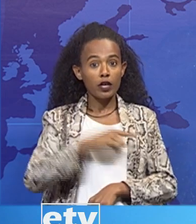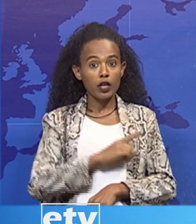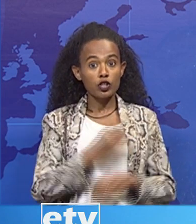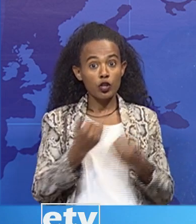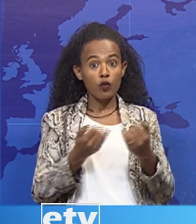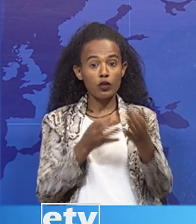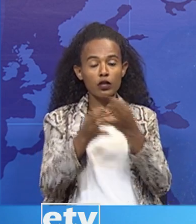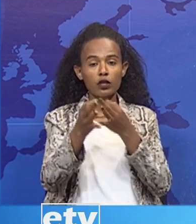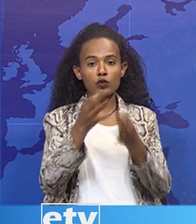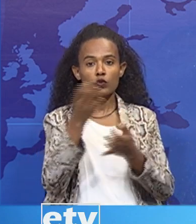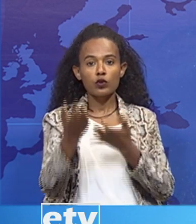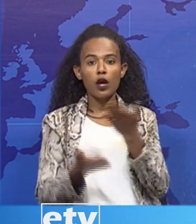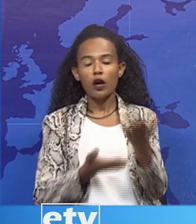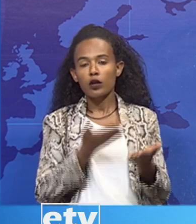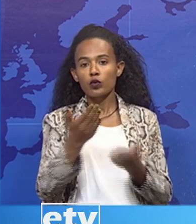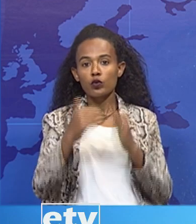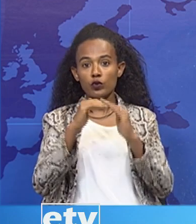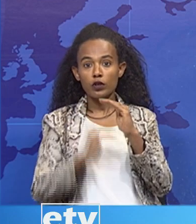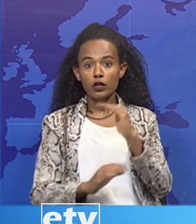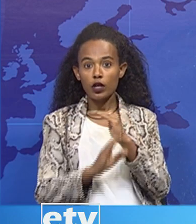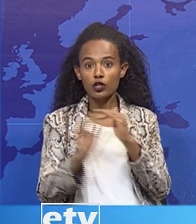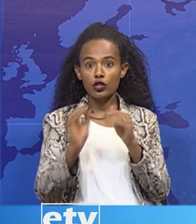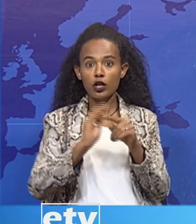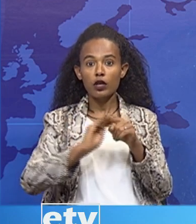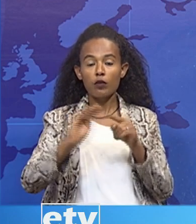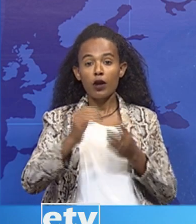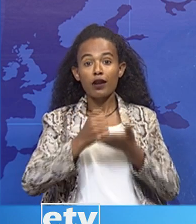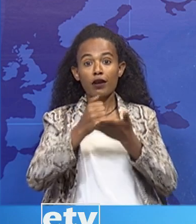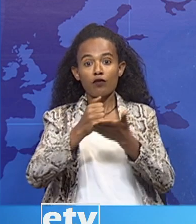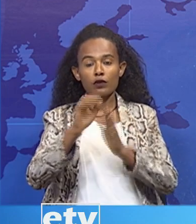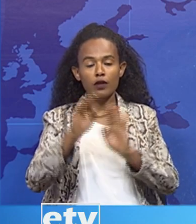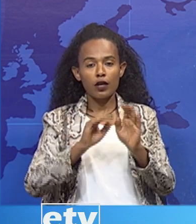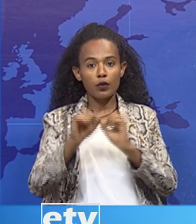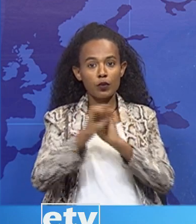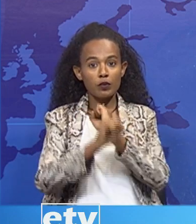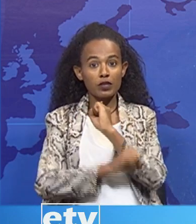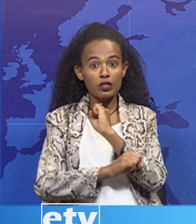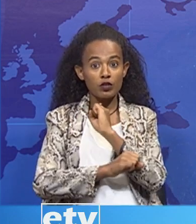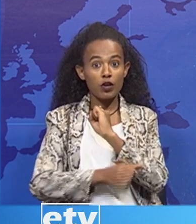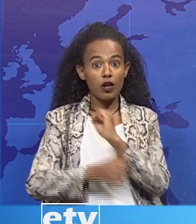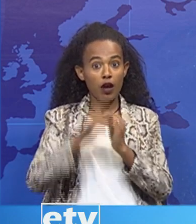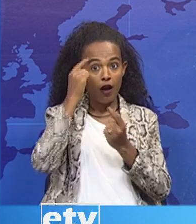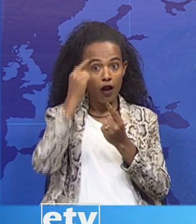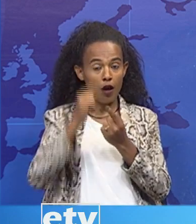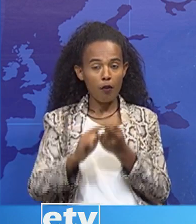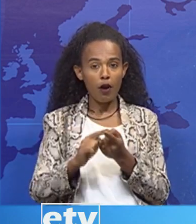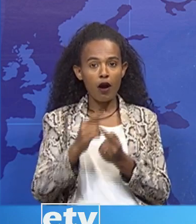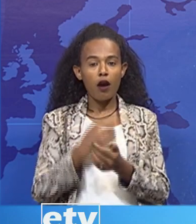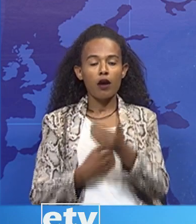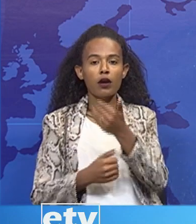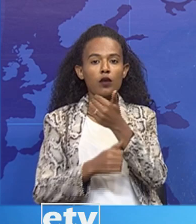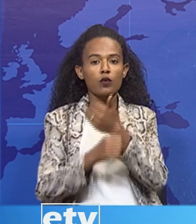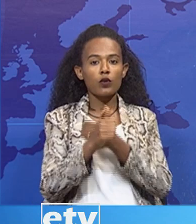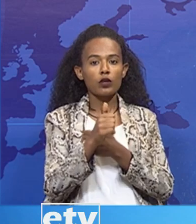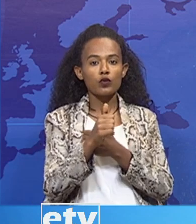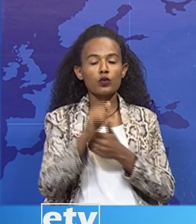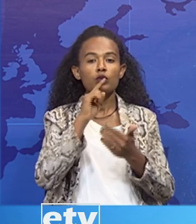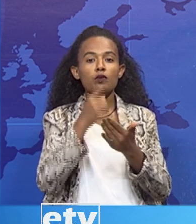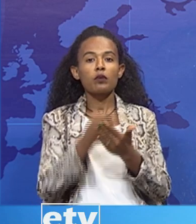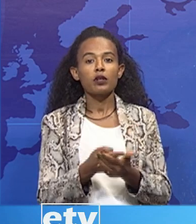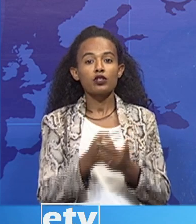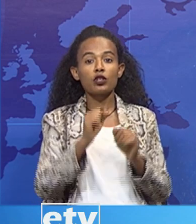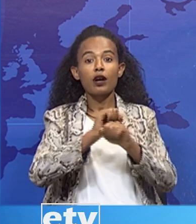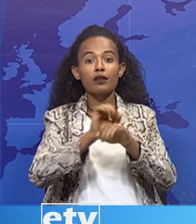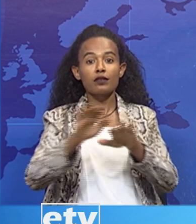የተገለጹትን የአገልግሎቶች ቅናሽና የሙያ ድጋፎችን ያደረገበት መሰረታዊ ዓላማ አካል ጉዳተኞች በመረጃ